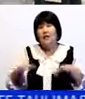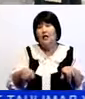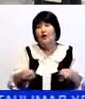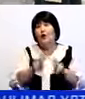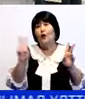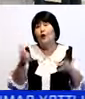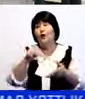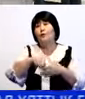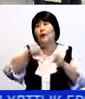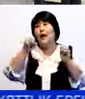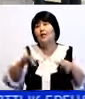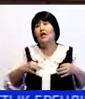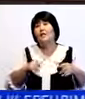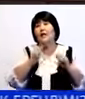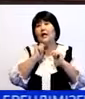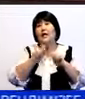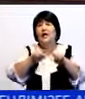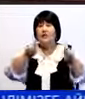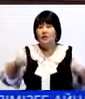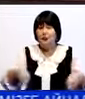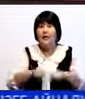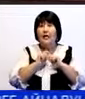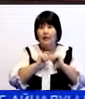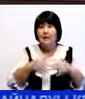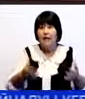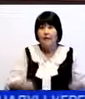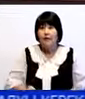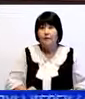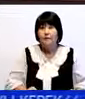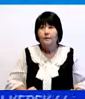клуб мүшелеріне арнайы мерекелік сертификат табысталды.